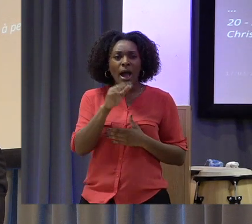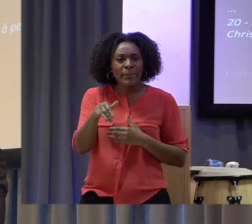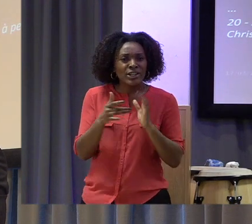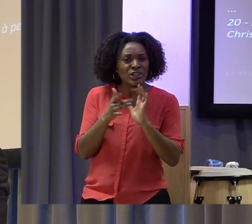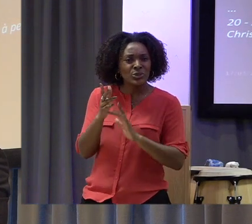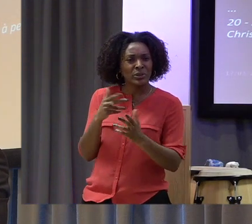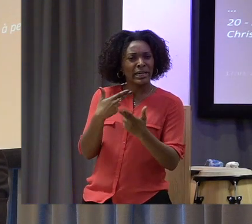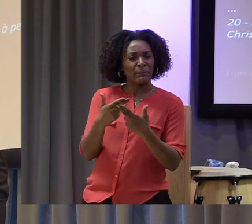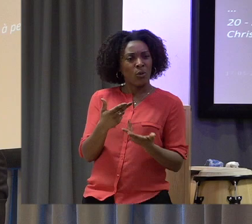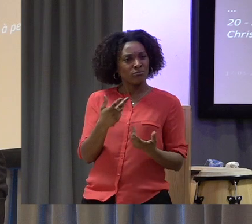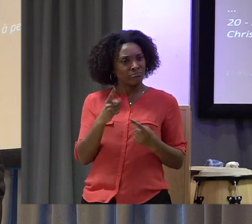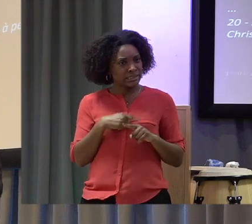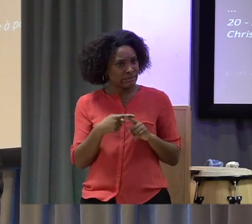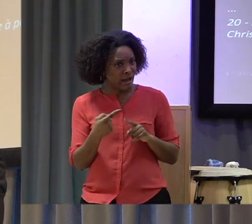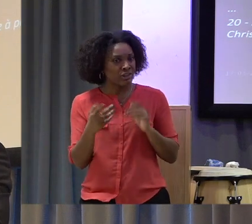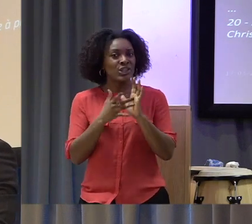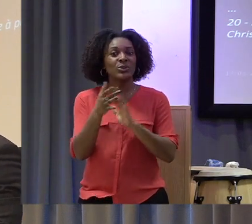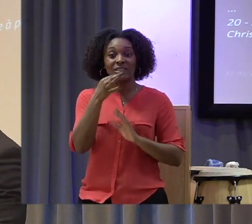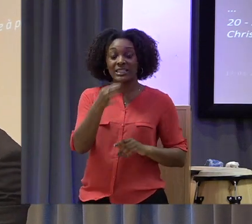par la suite. Qu'est-ce qu'il leur dit?